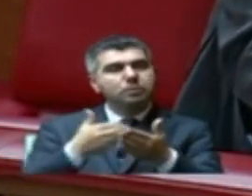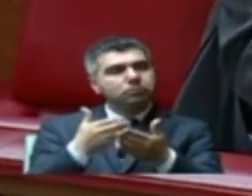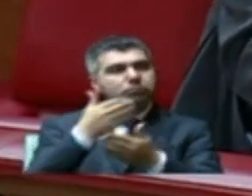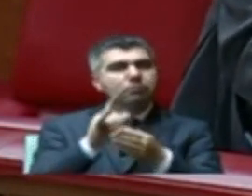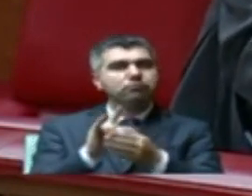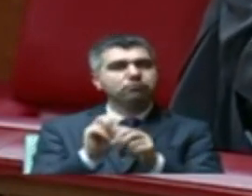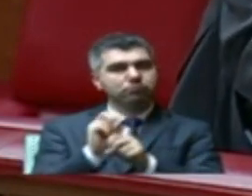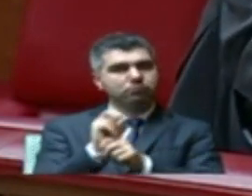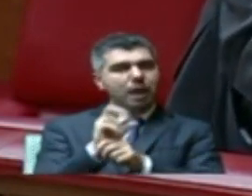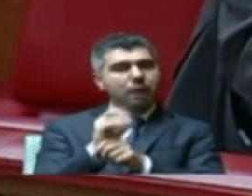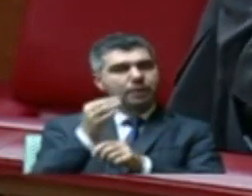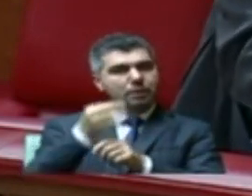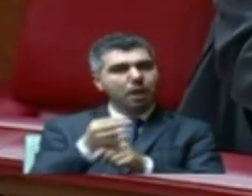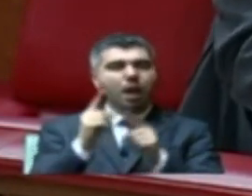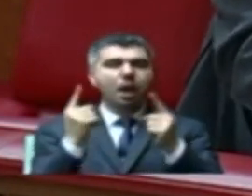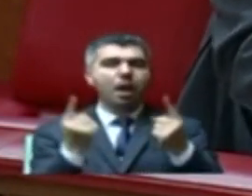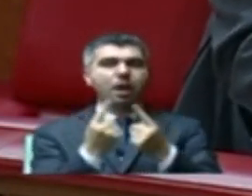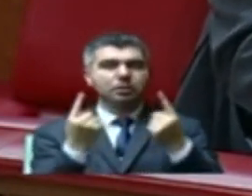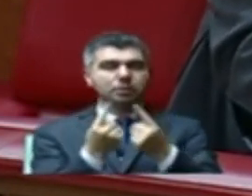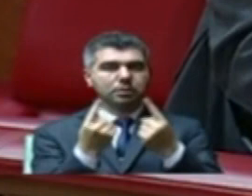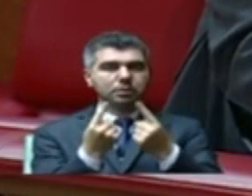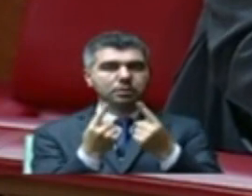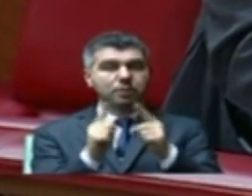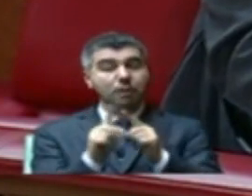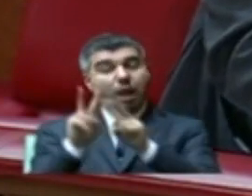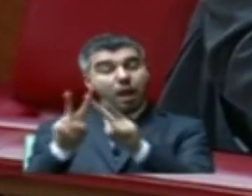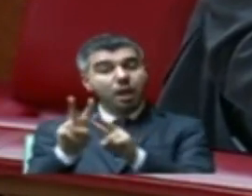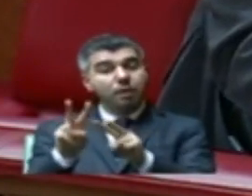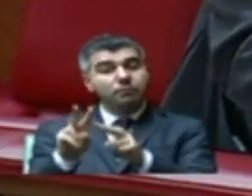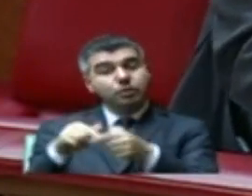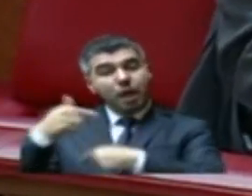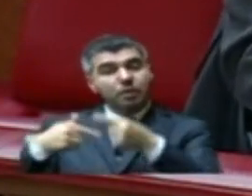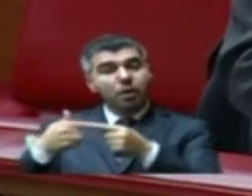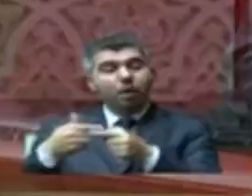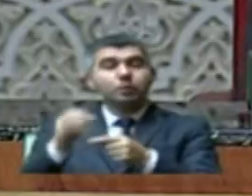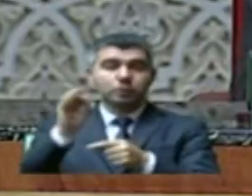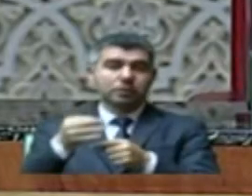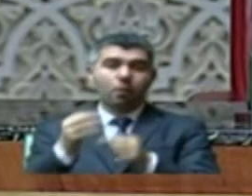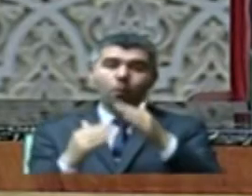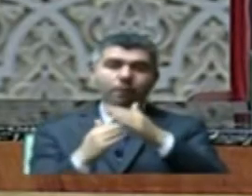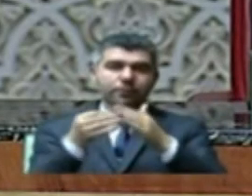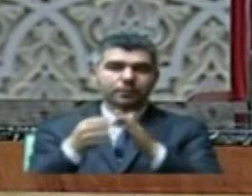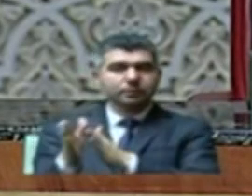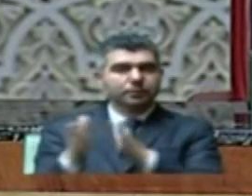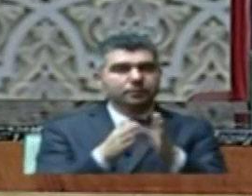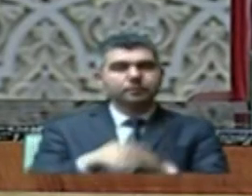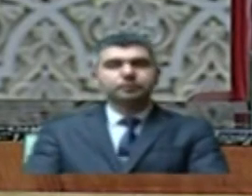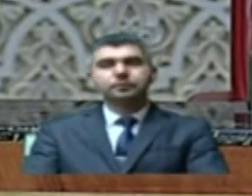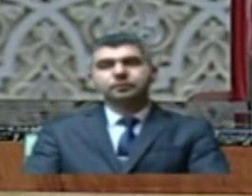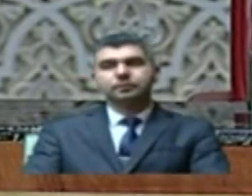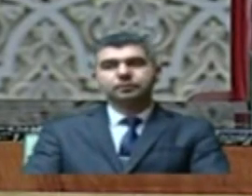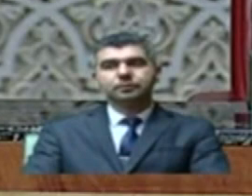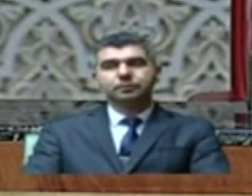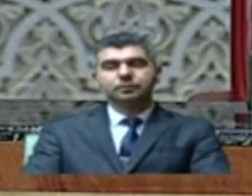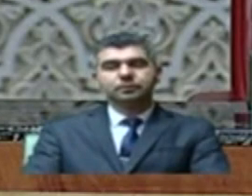له بمتابعة سفره ما لم يكن موضوع إجراء آخر. شكرا. شكرا سيد الوزير. لكم الكلمة في